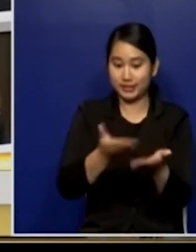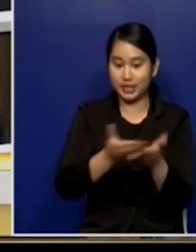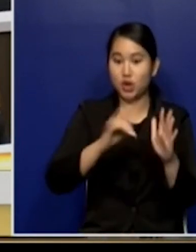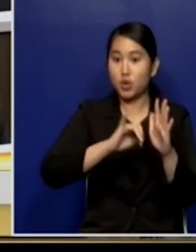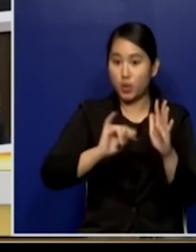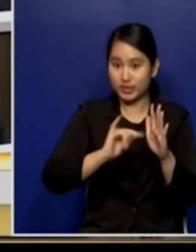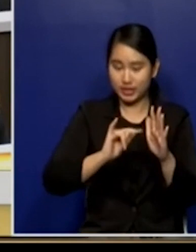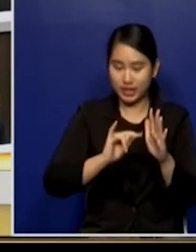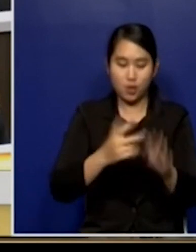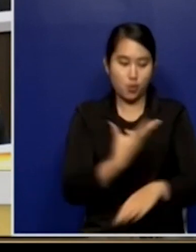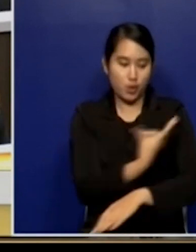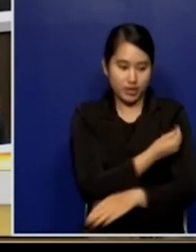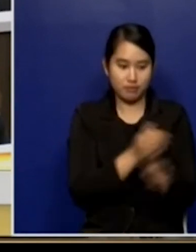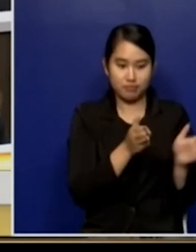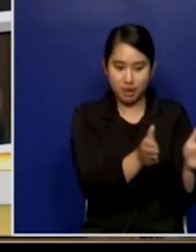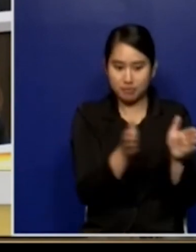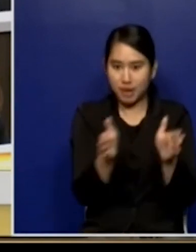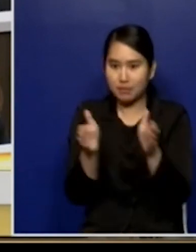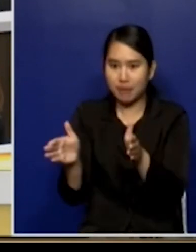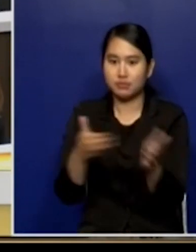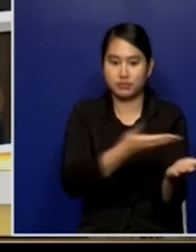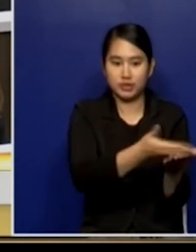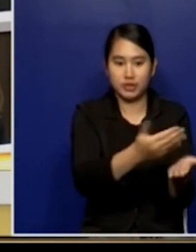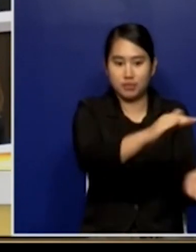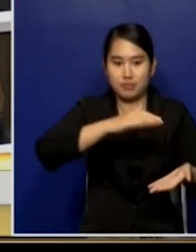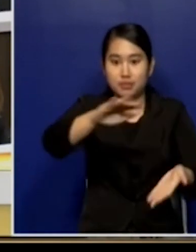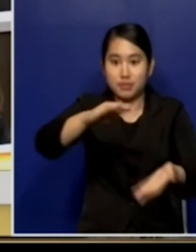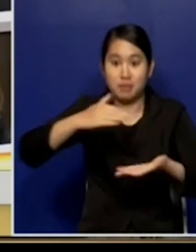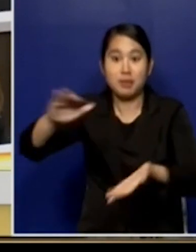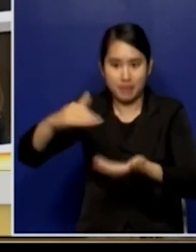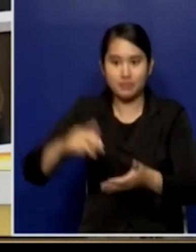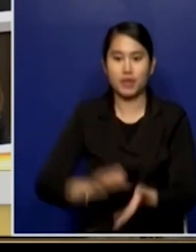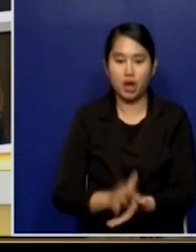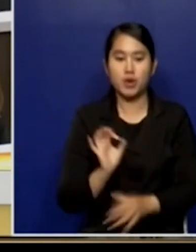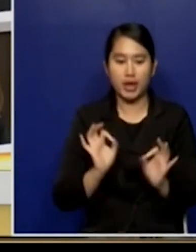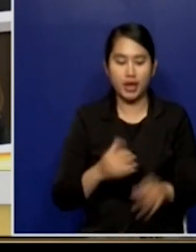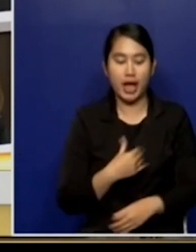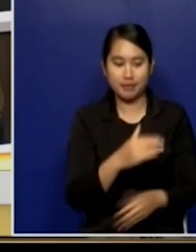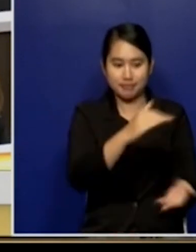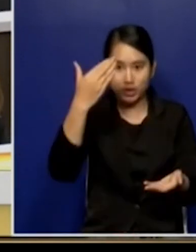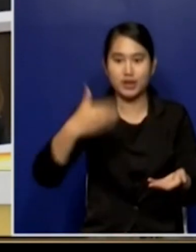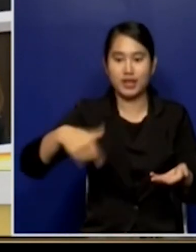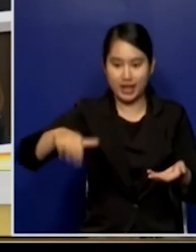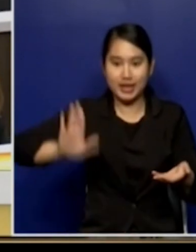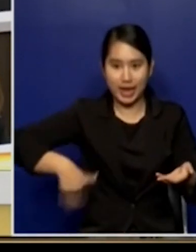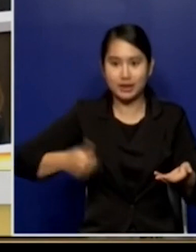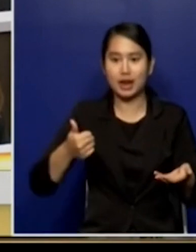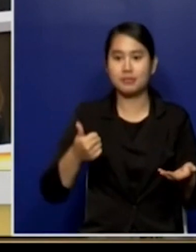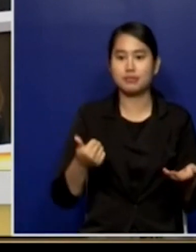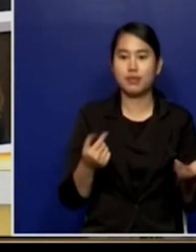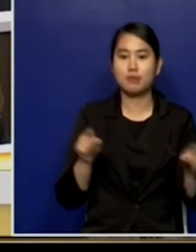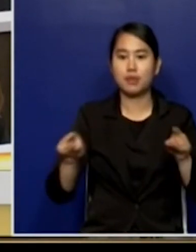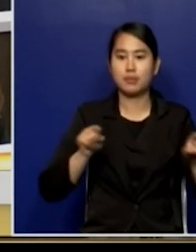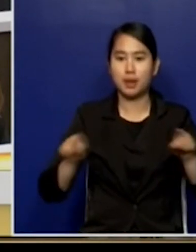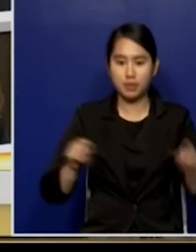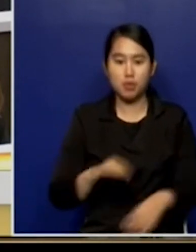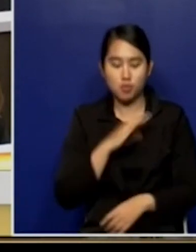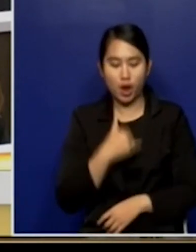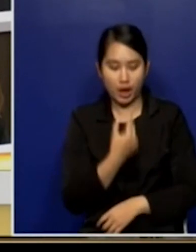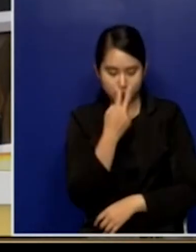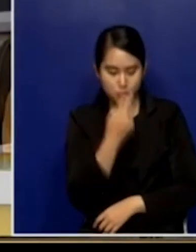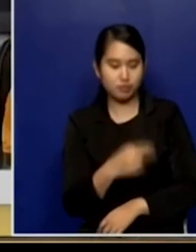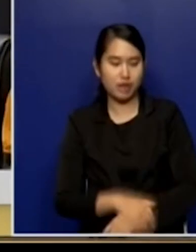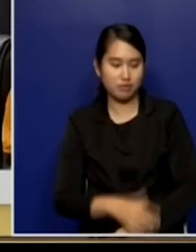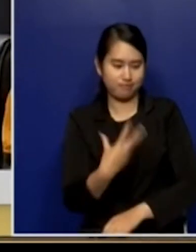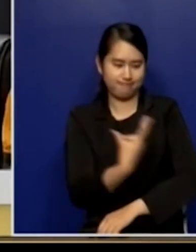ๆเพื่อกใจความเสี่ยงถ้ามีวัคซินตวไหนร้าช้าจะได้มวัซีอตัวหนมาทดแทนถ้าพบววัซีนตัวหนึ่งมีประสิทธภาพ